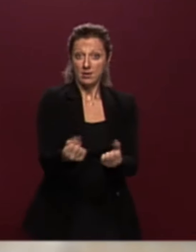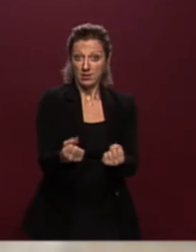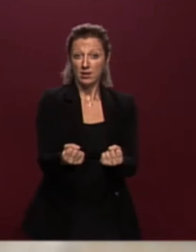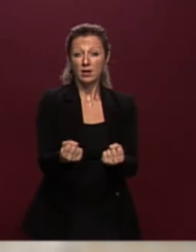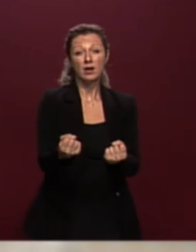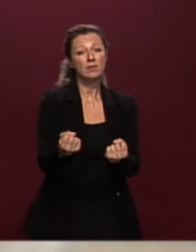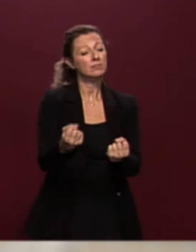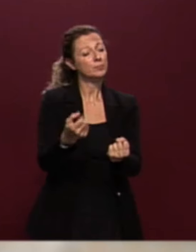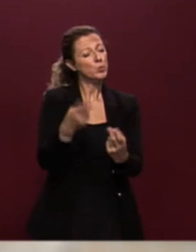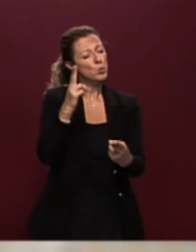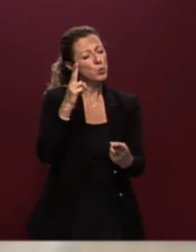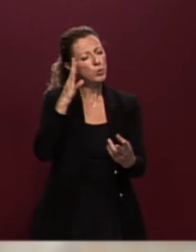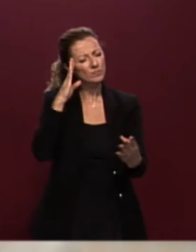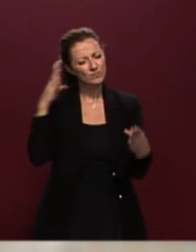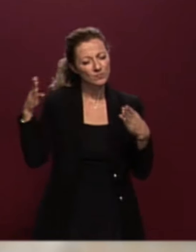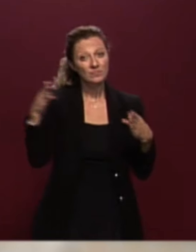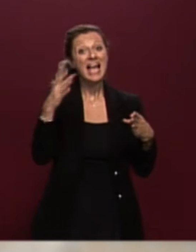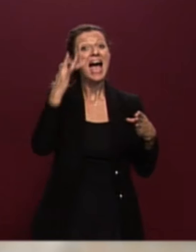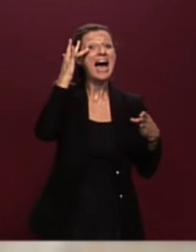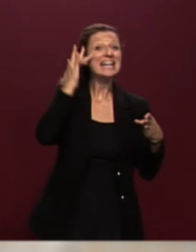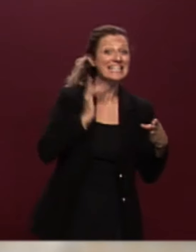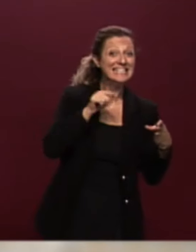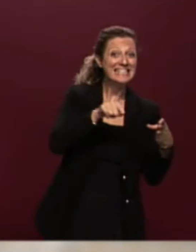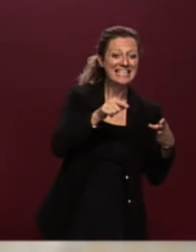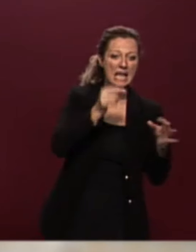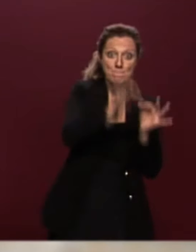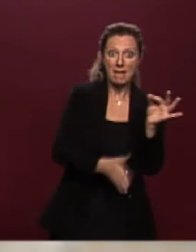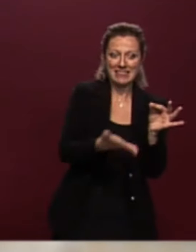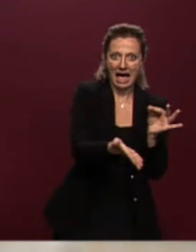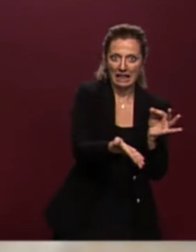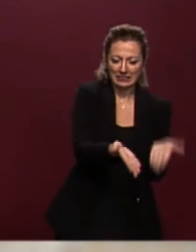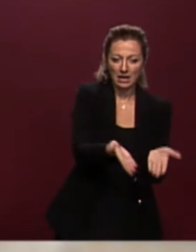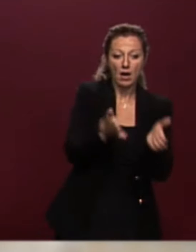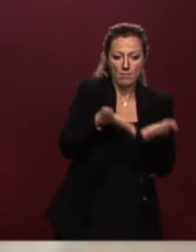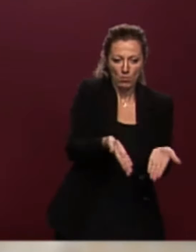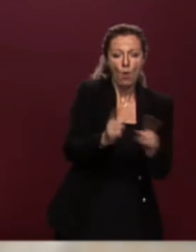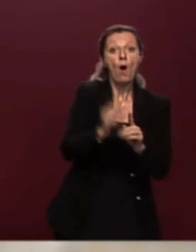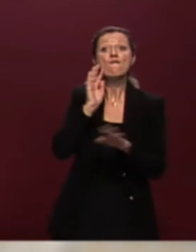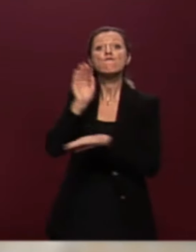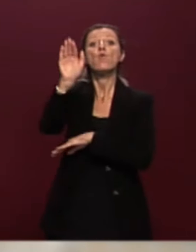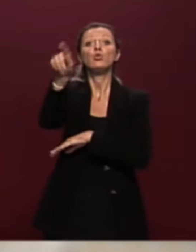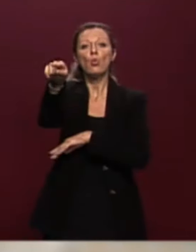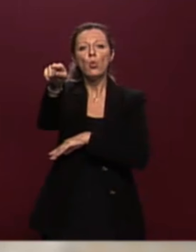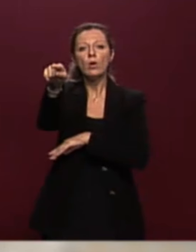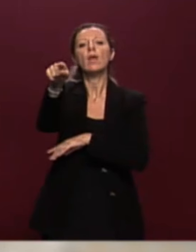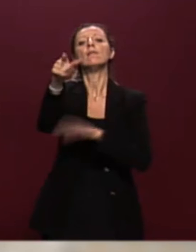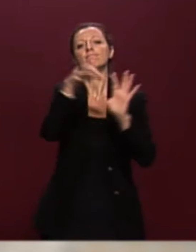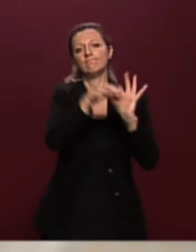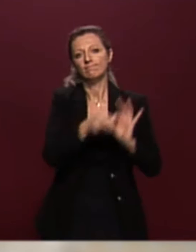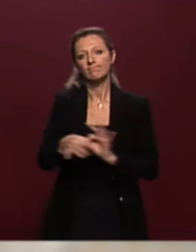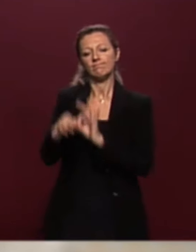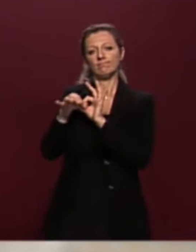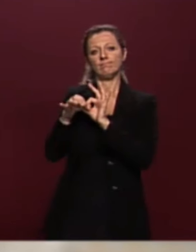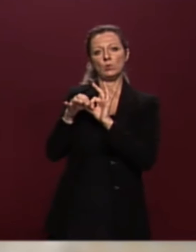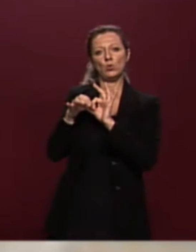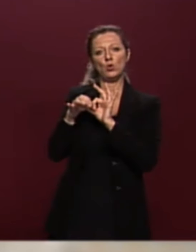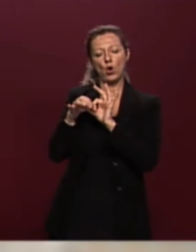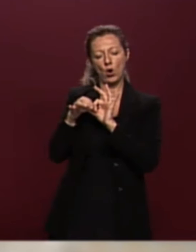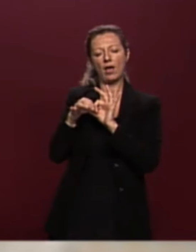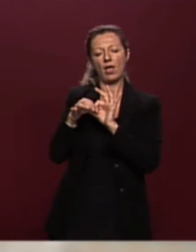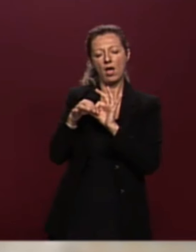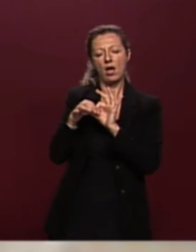focalizzandoci sia sui rischi immediati che quelli futuri legati agli